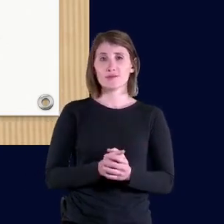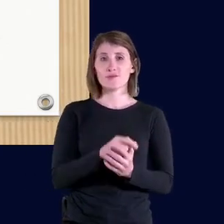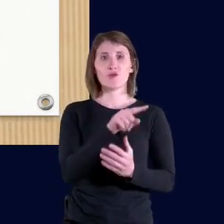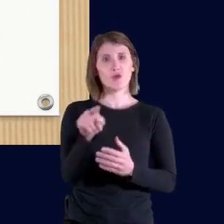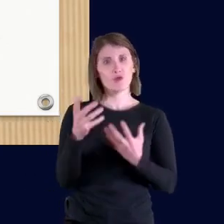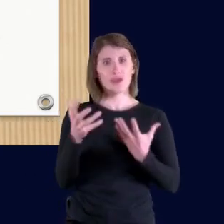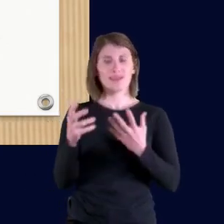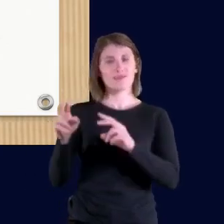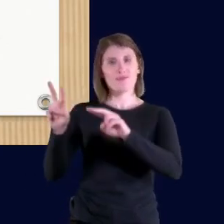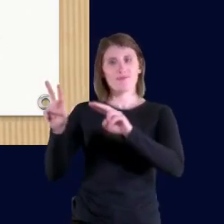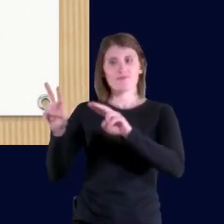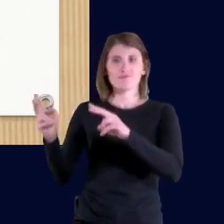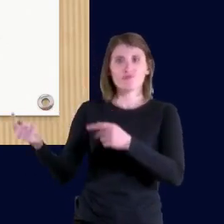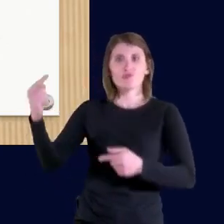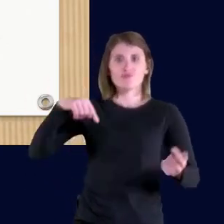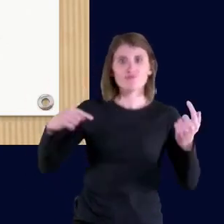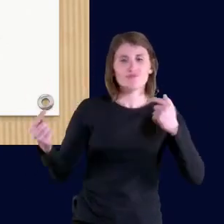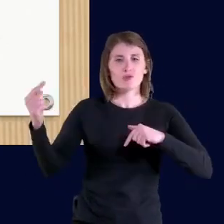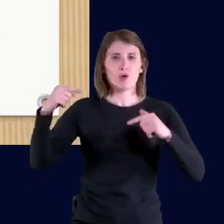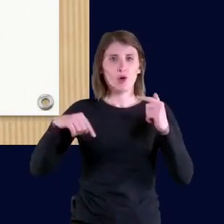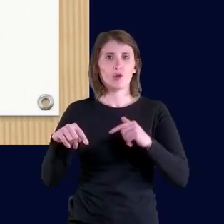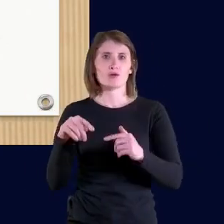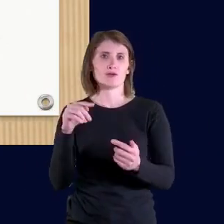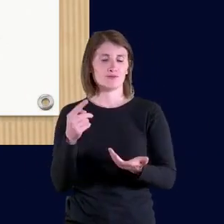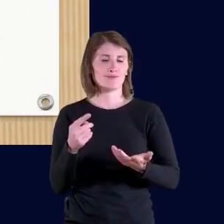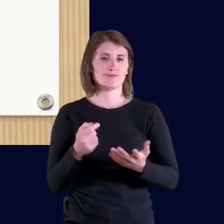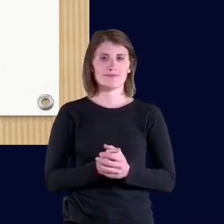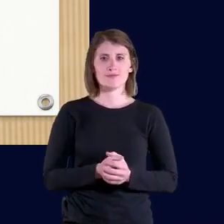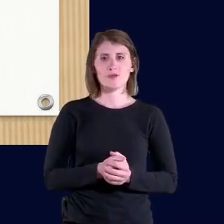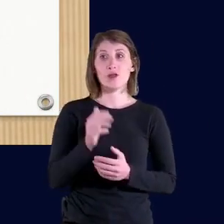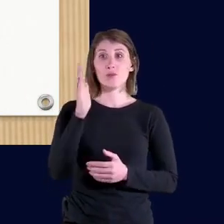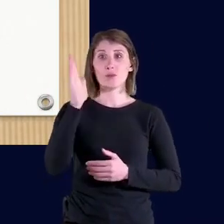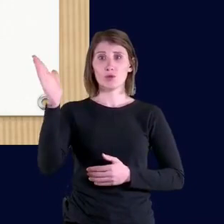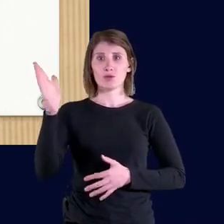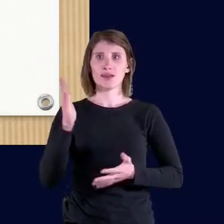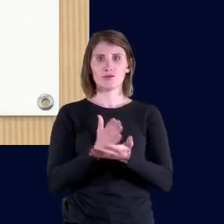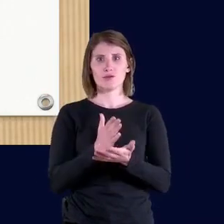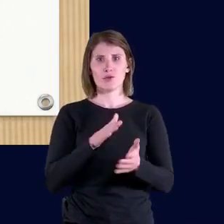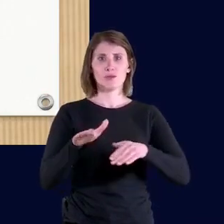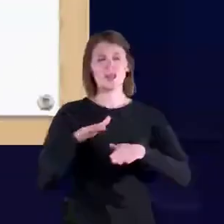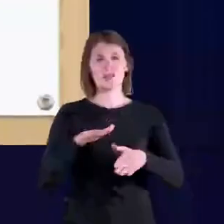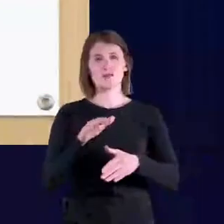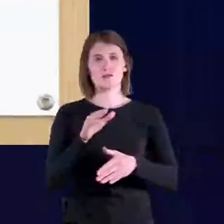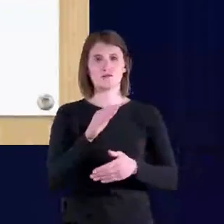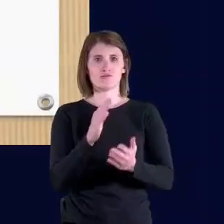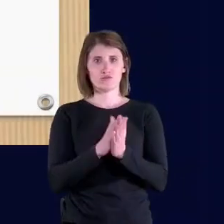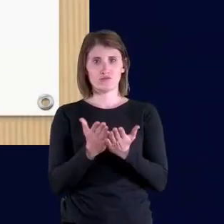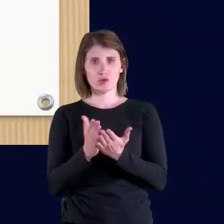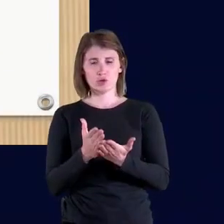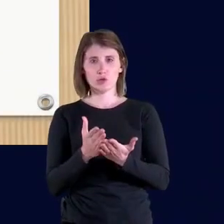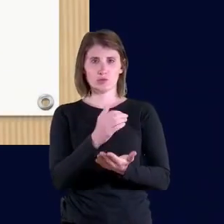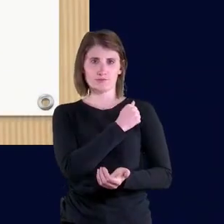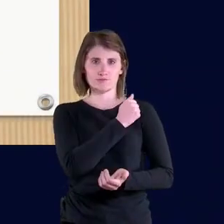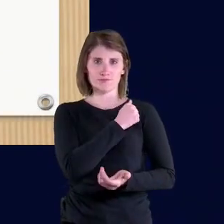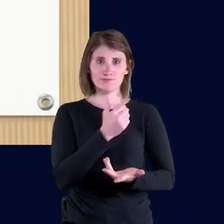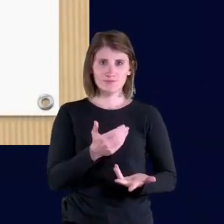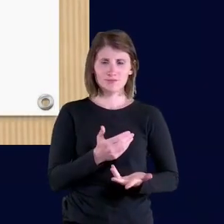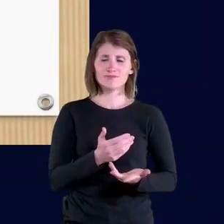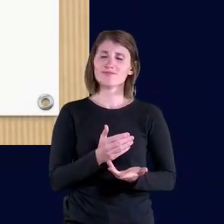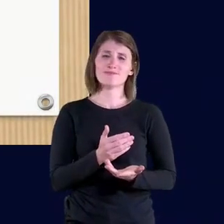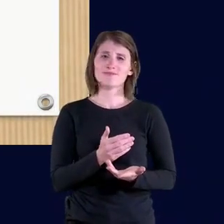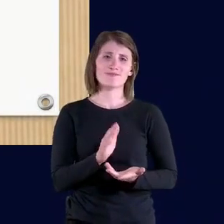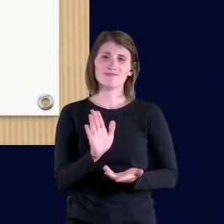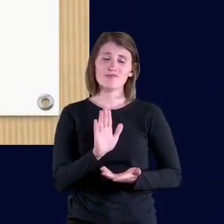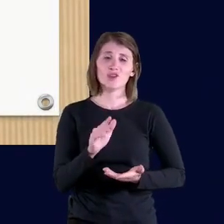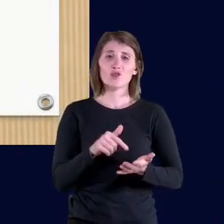wracają do biblioteki musimy też o tym wiedzieć że biblioteka to nie jest tylko wypożyczalnia książek to ma być miejsce które ma być przyjazne dla